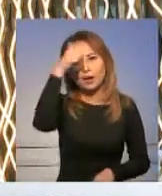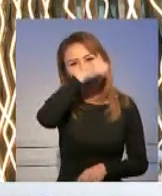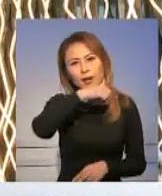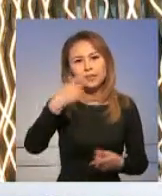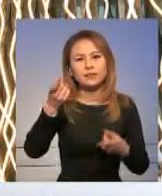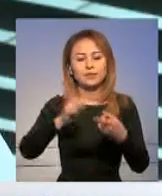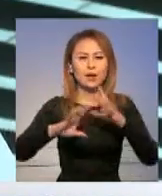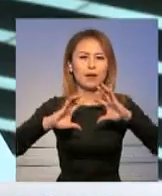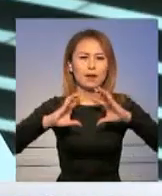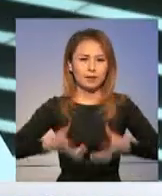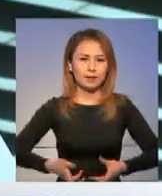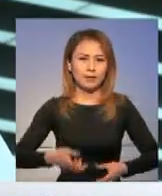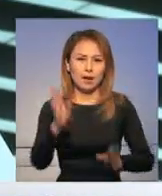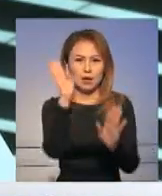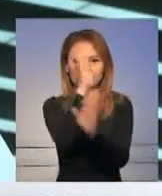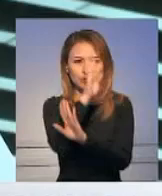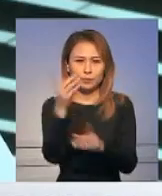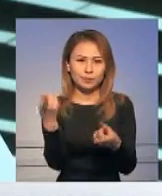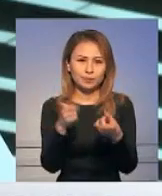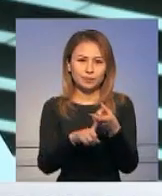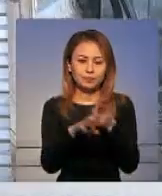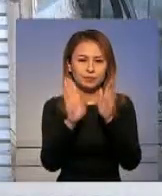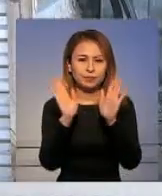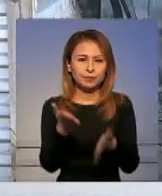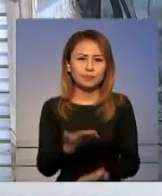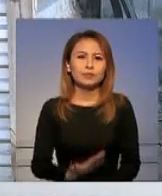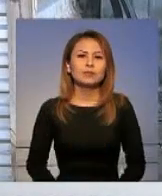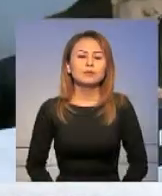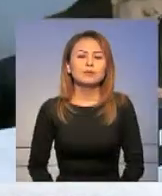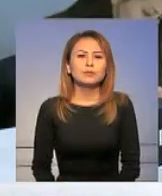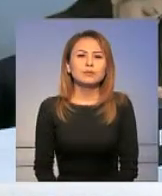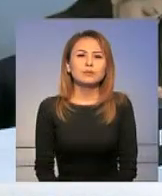қарай халықаралық экологиялық талаптарға сәйкестендірілмек.